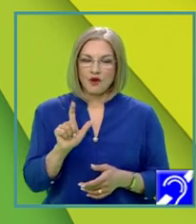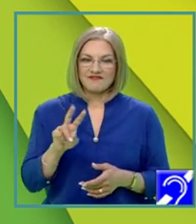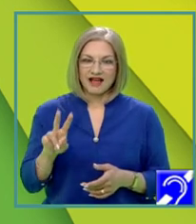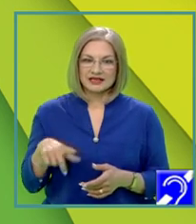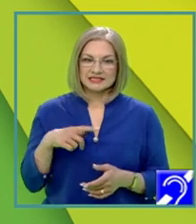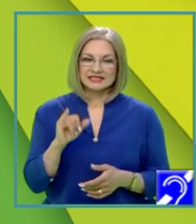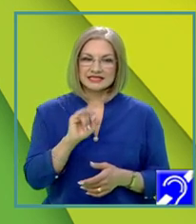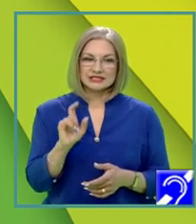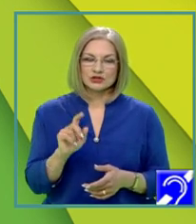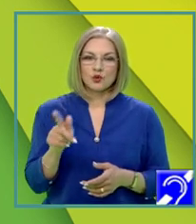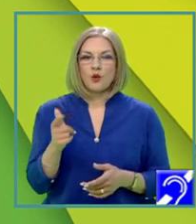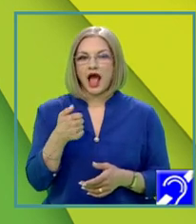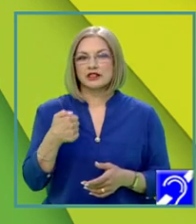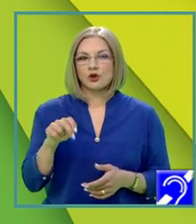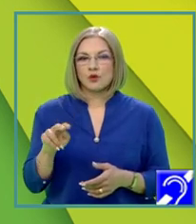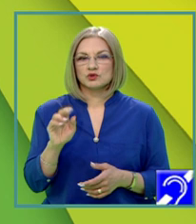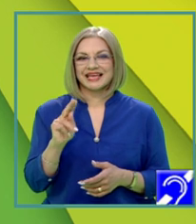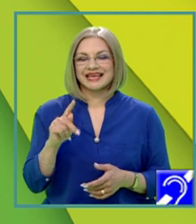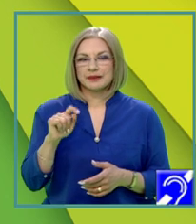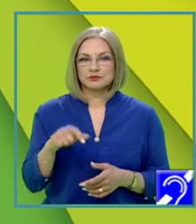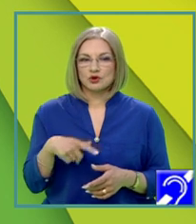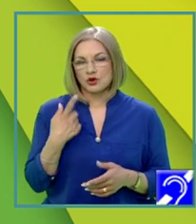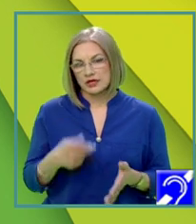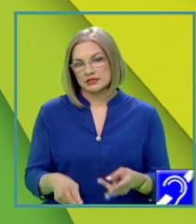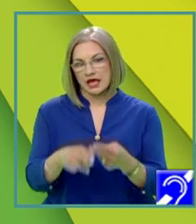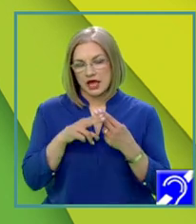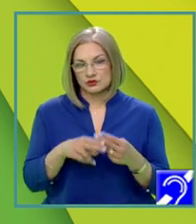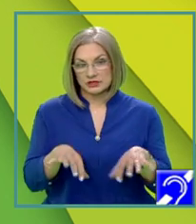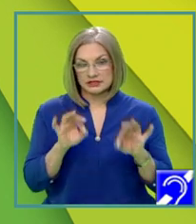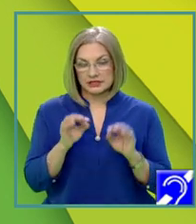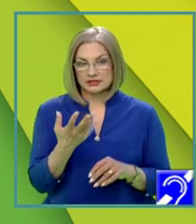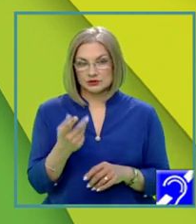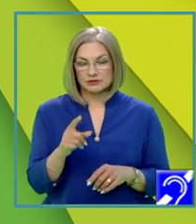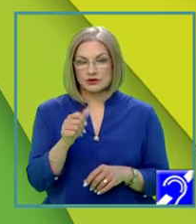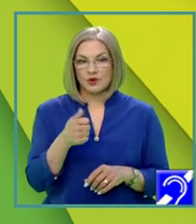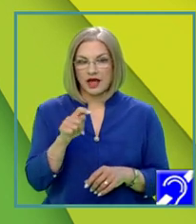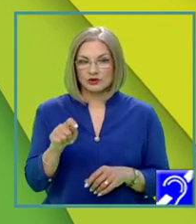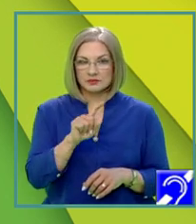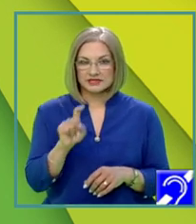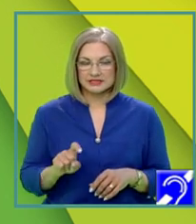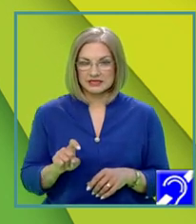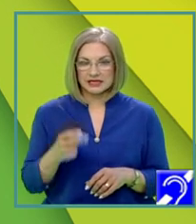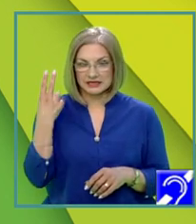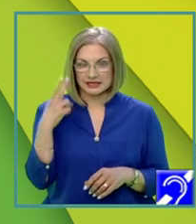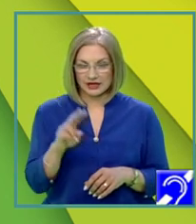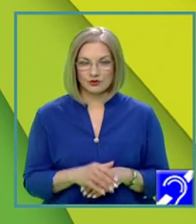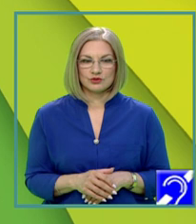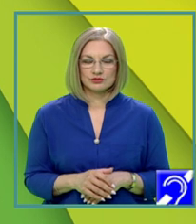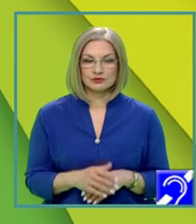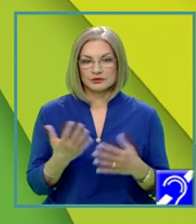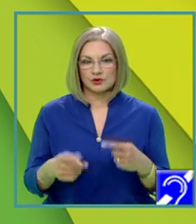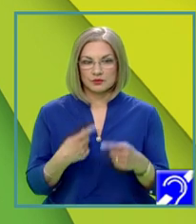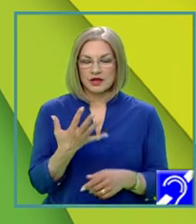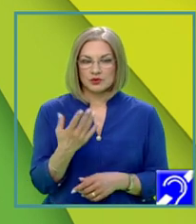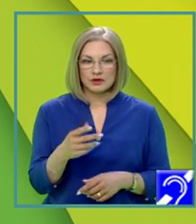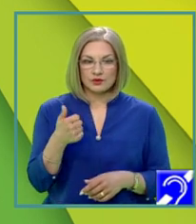electronice atomul de krypton ne ajută să identificăm numărul Atomic z ale elementelor nostru necunoscut prin urmare la